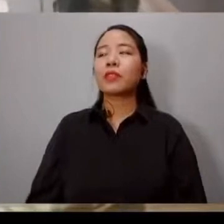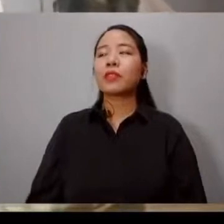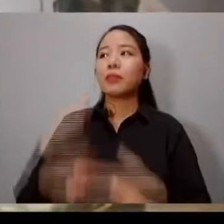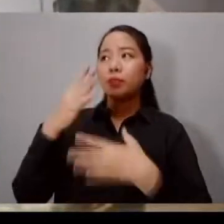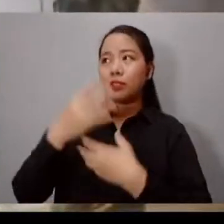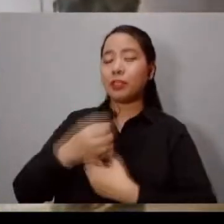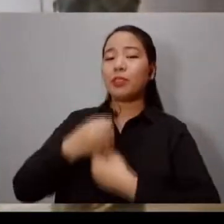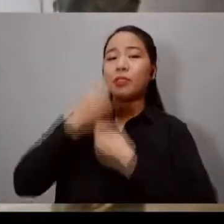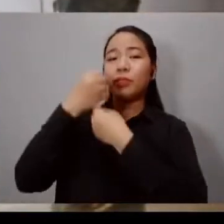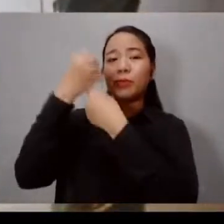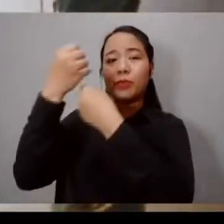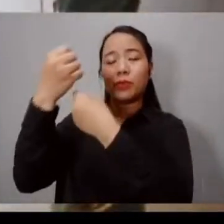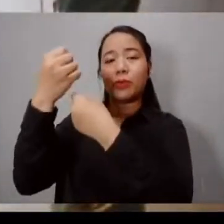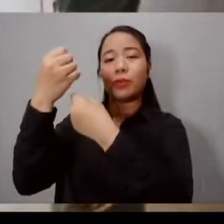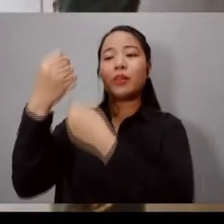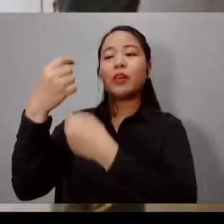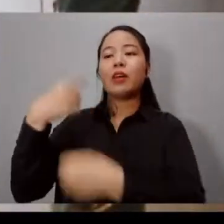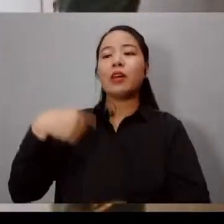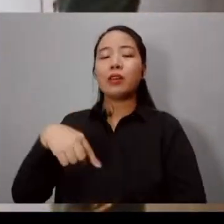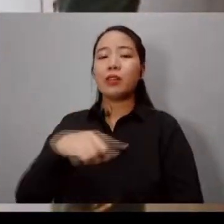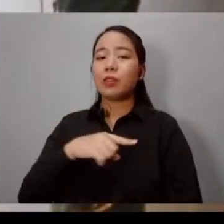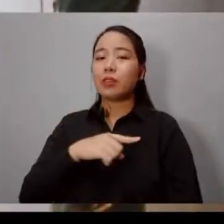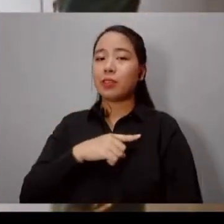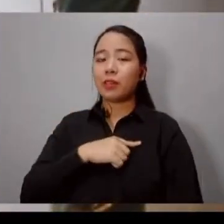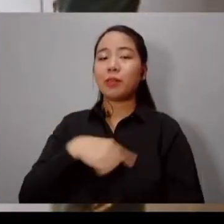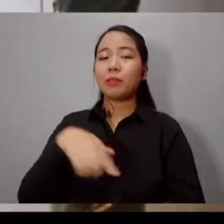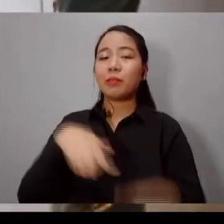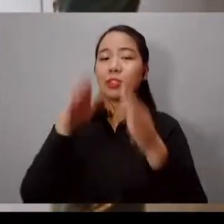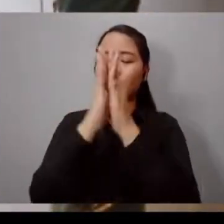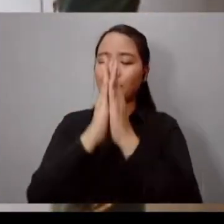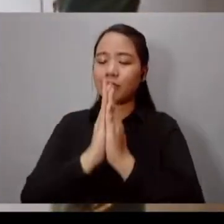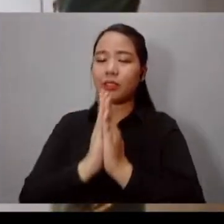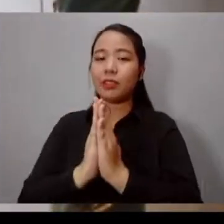Tanggapin mo ang aming